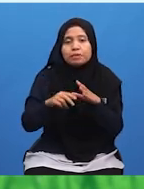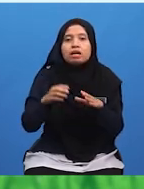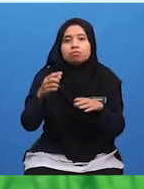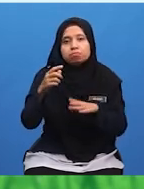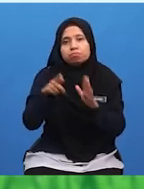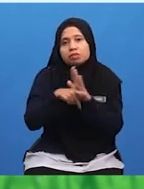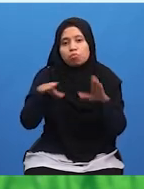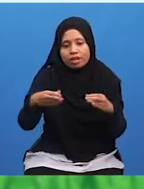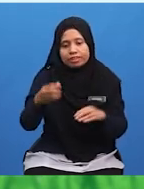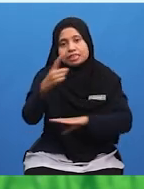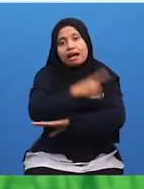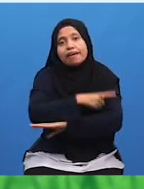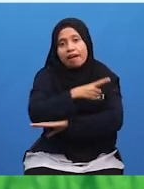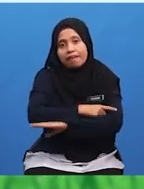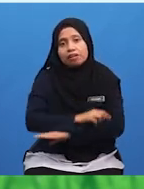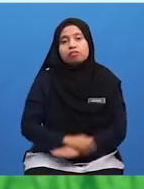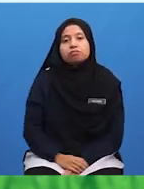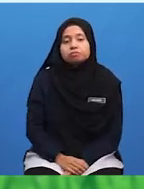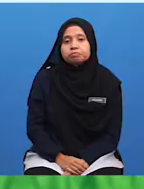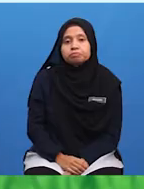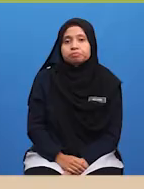perlakuan seharian kita.